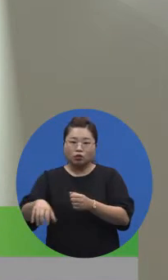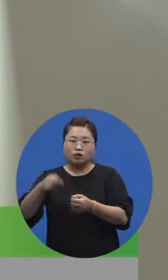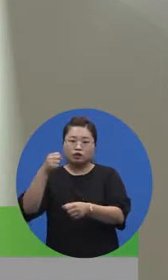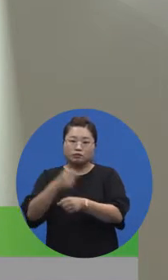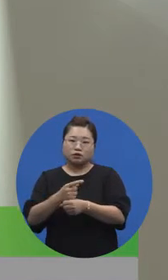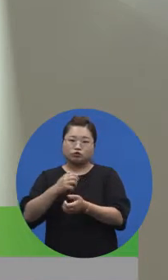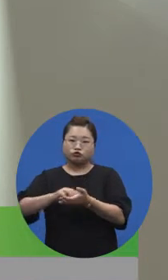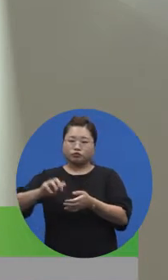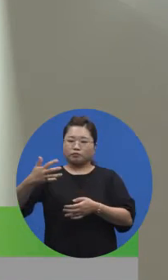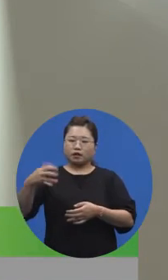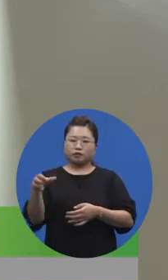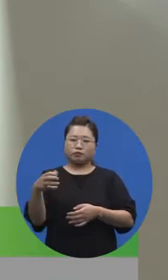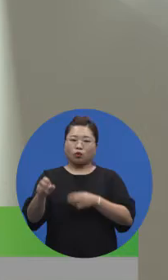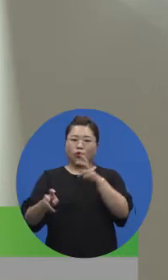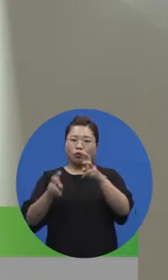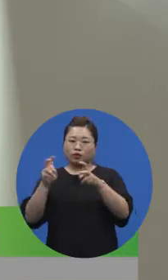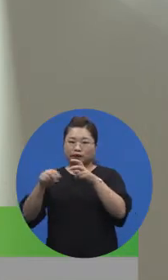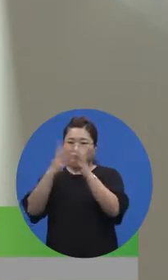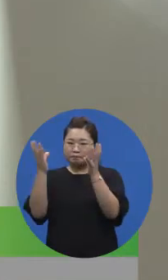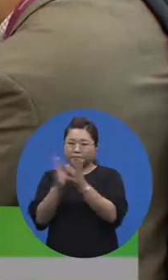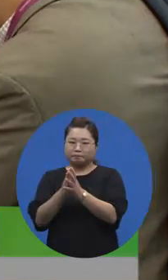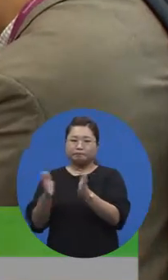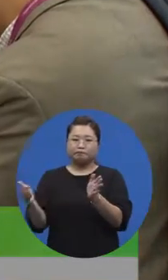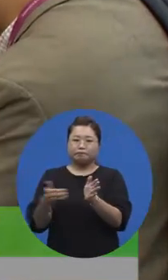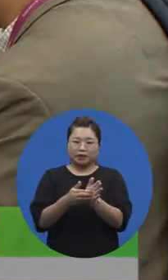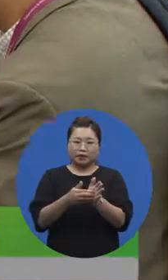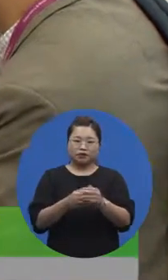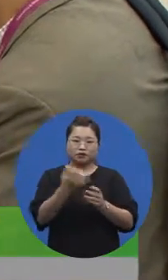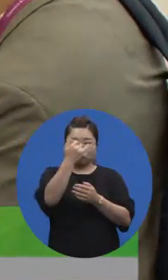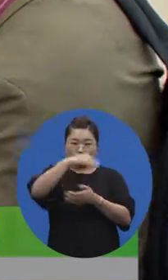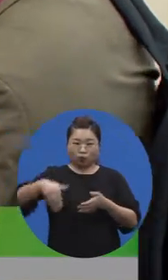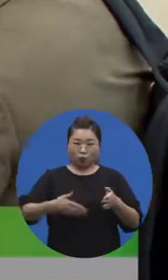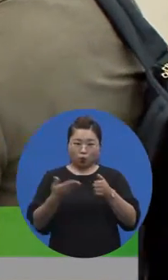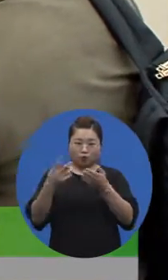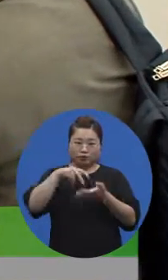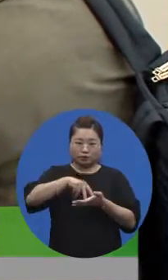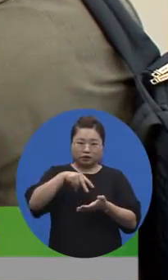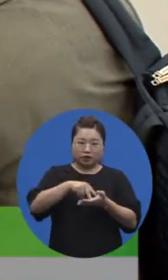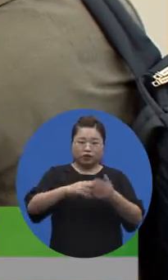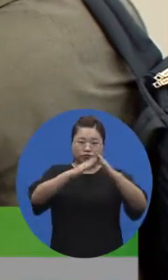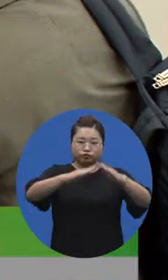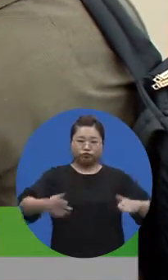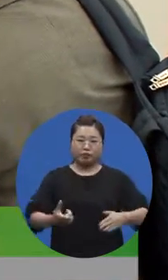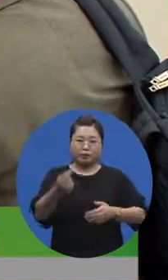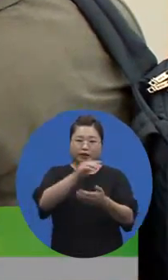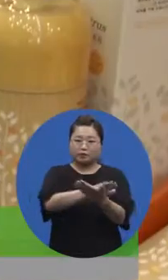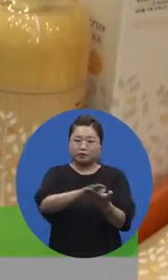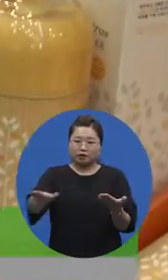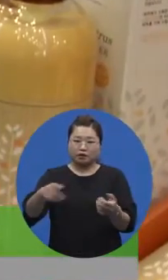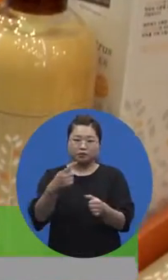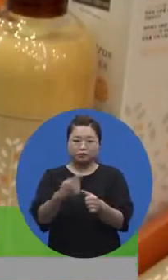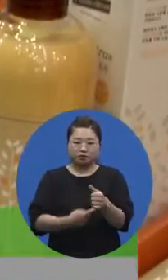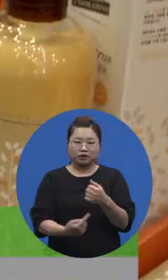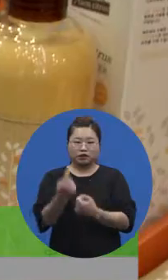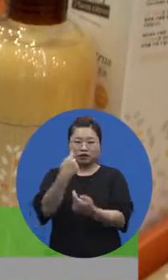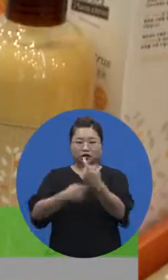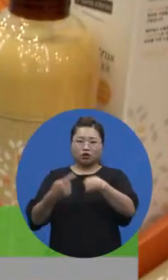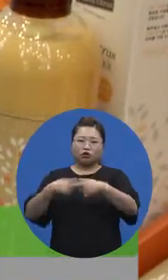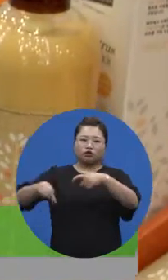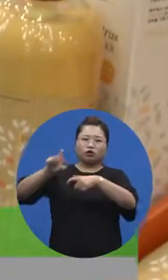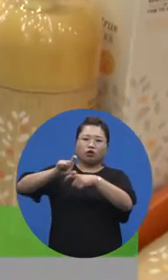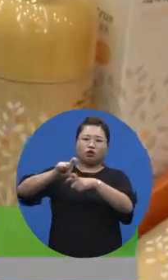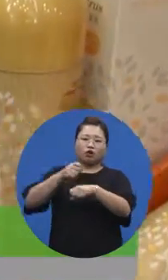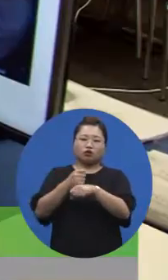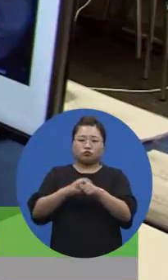마켓관에는 85개 기업이 신청을 마쳤습니다. 충청북도는 부스 조기 마감에 따라 참가 대기